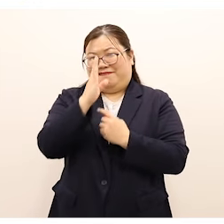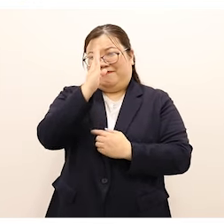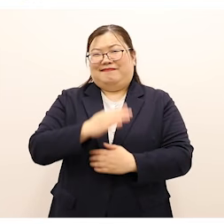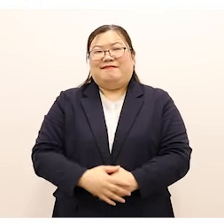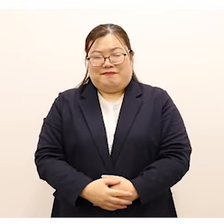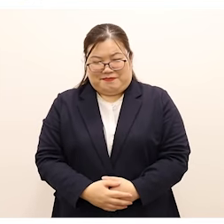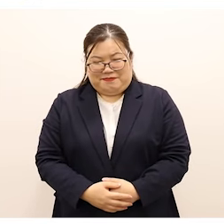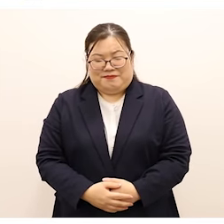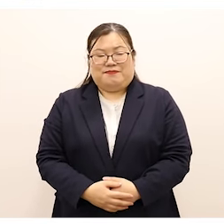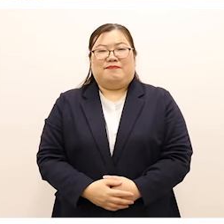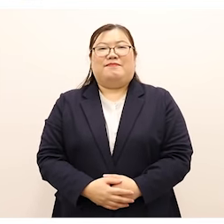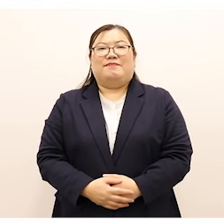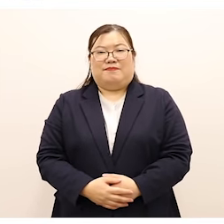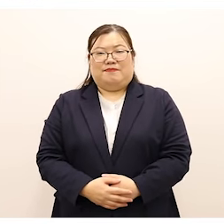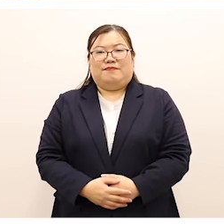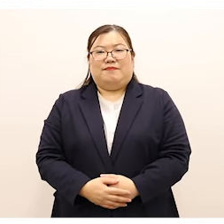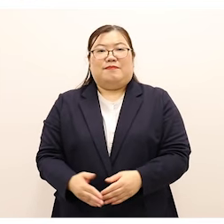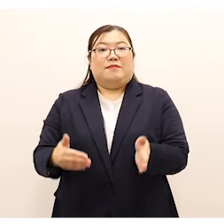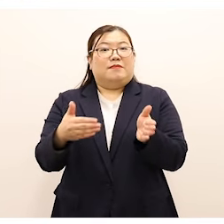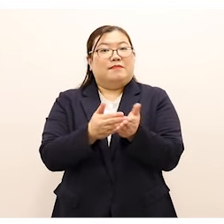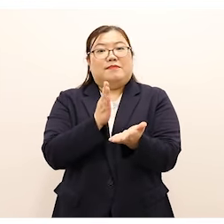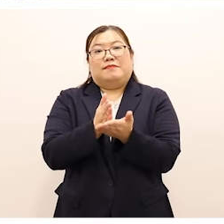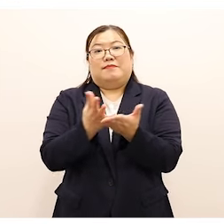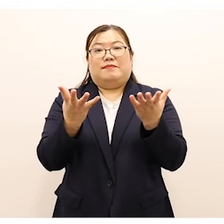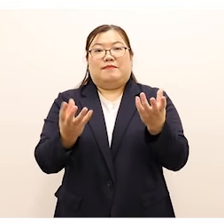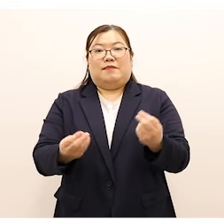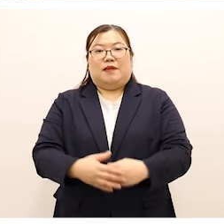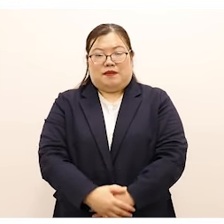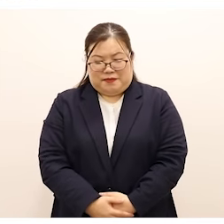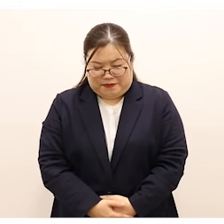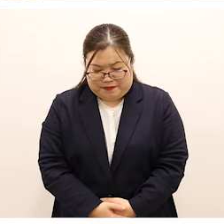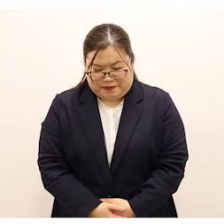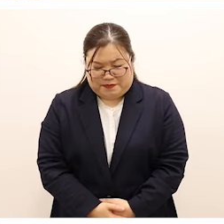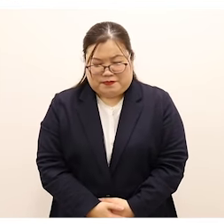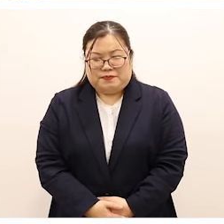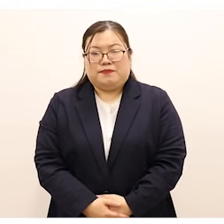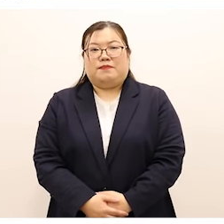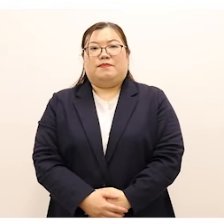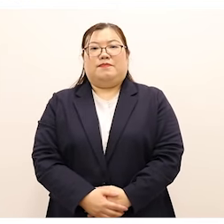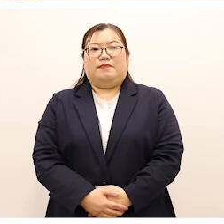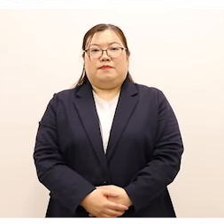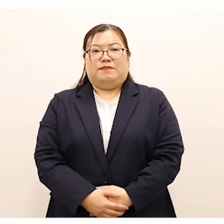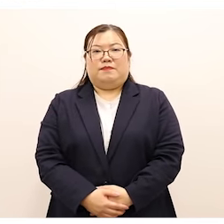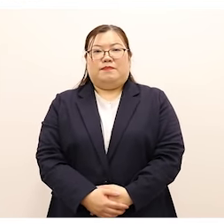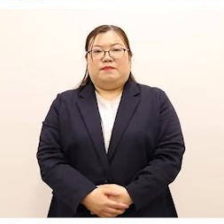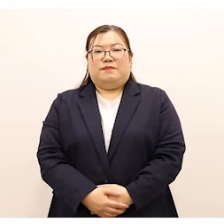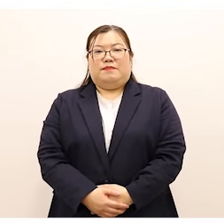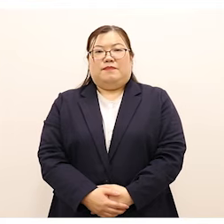運んでいただければと思います。以上で私からの説明を終わらせていただきます。